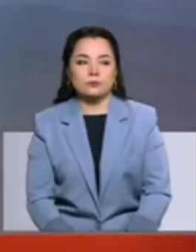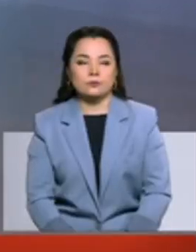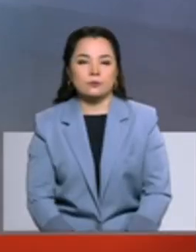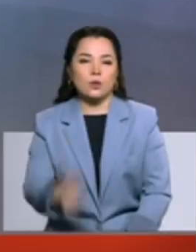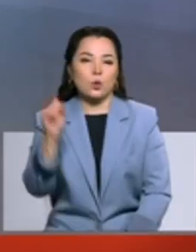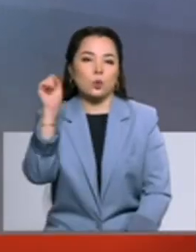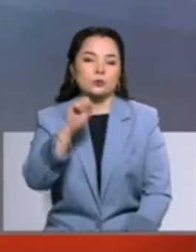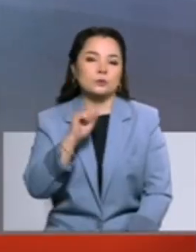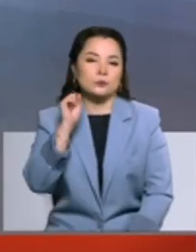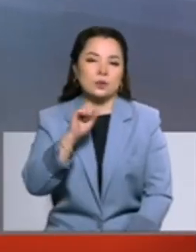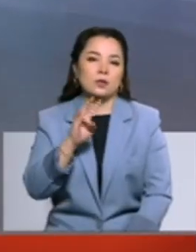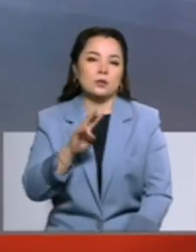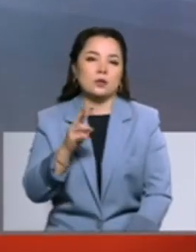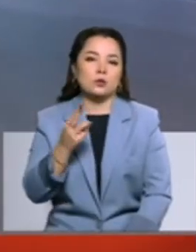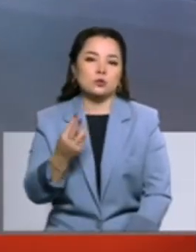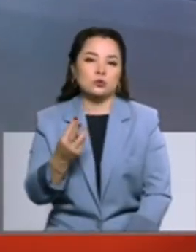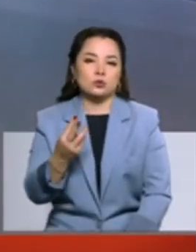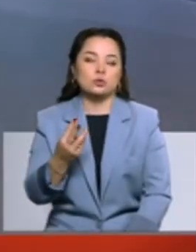Özbekistan'da